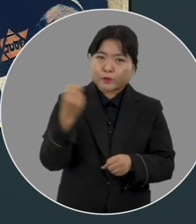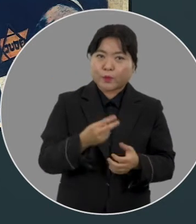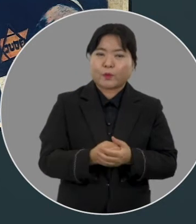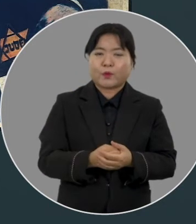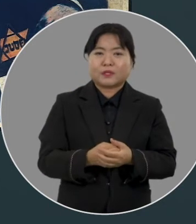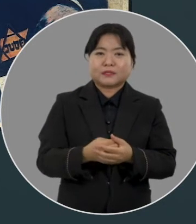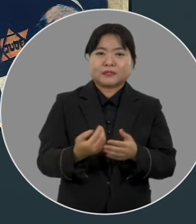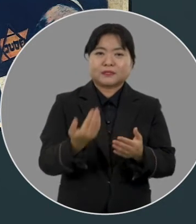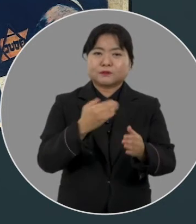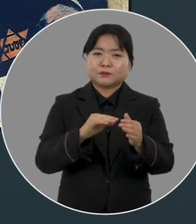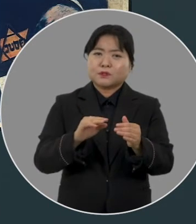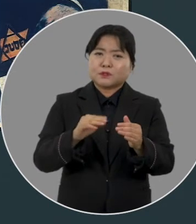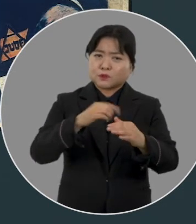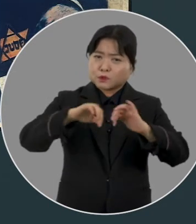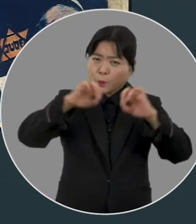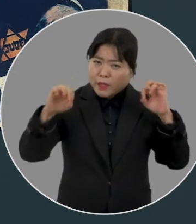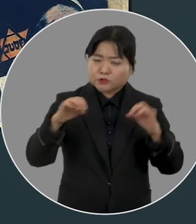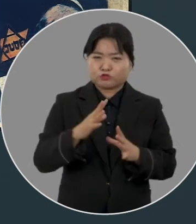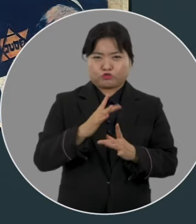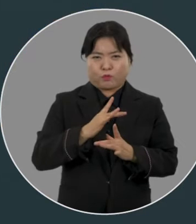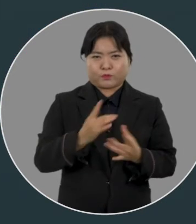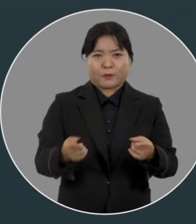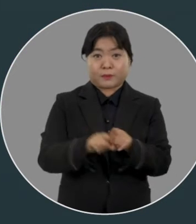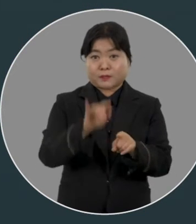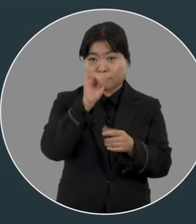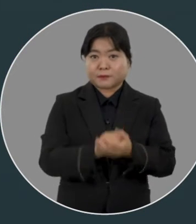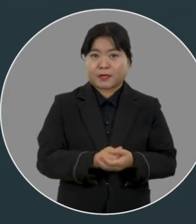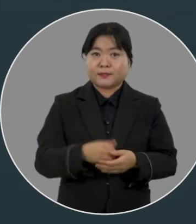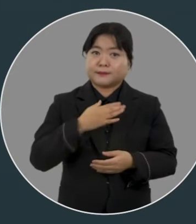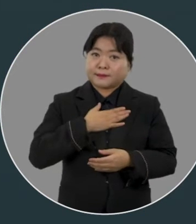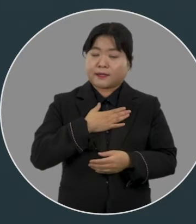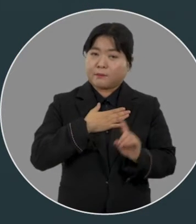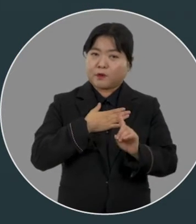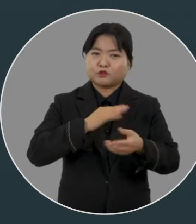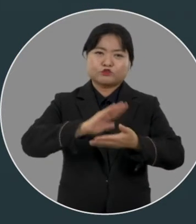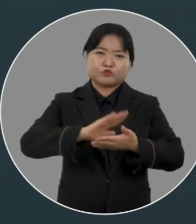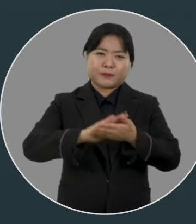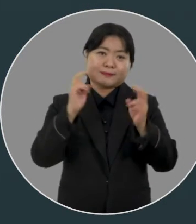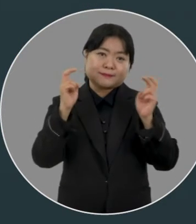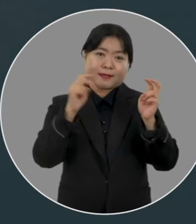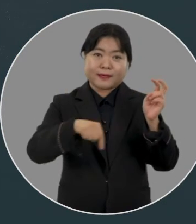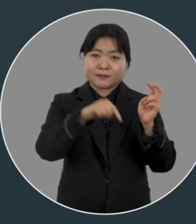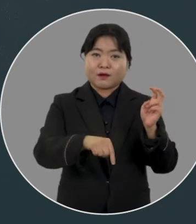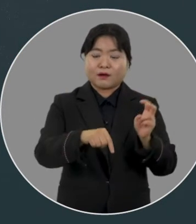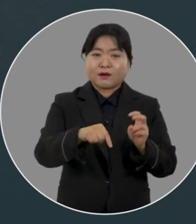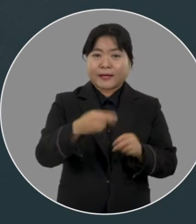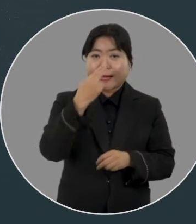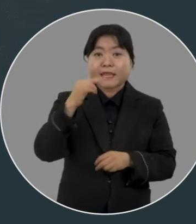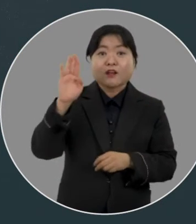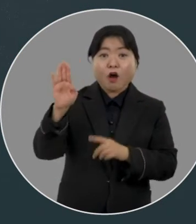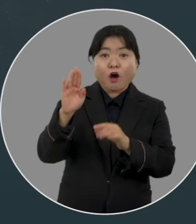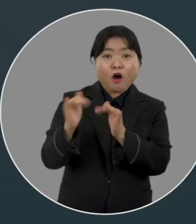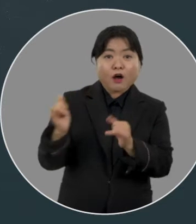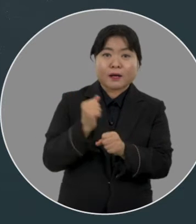여기 배후에는 두려움 이런 것들이 있지요. 제가 한번 어떤 출판사에서